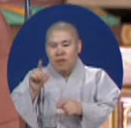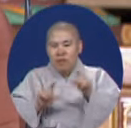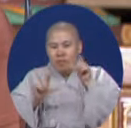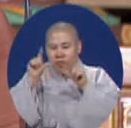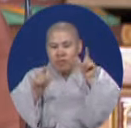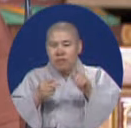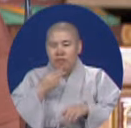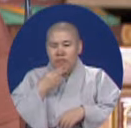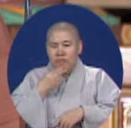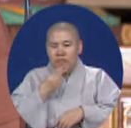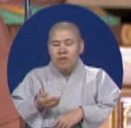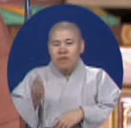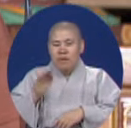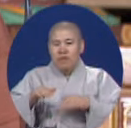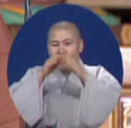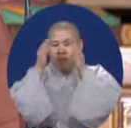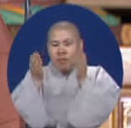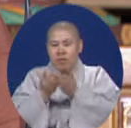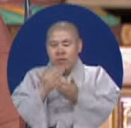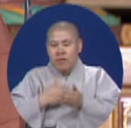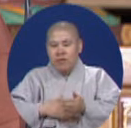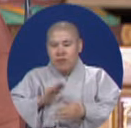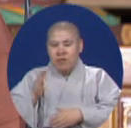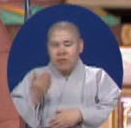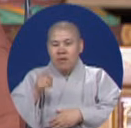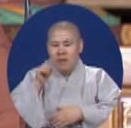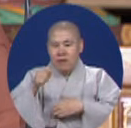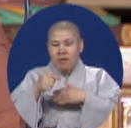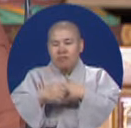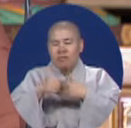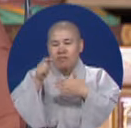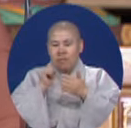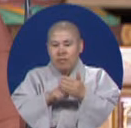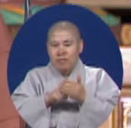그러면서 다 알아요. 그래서 이 마음을